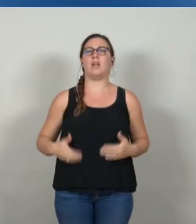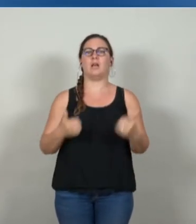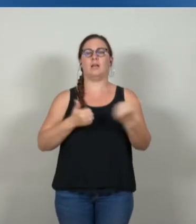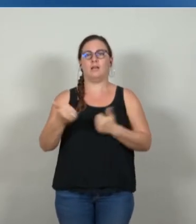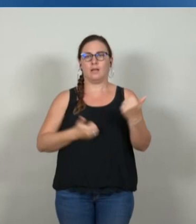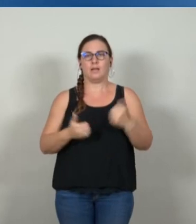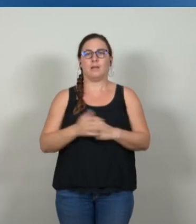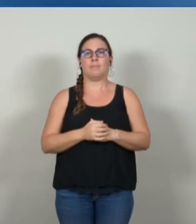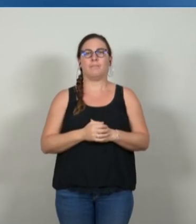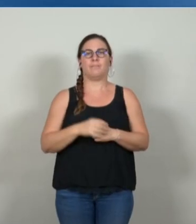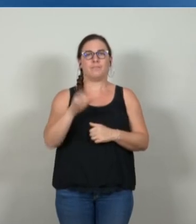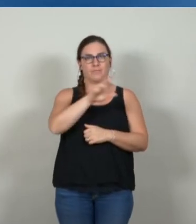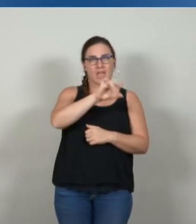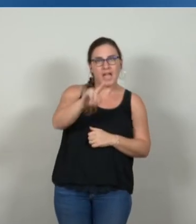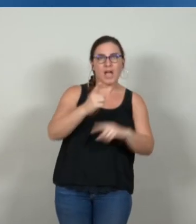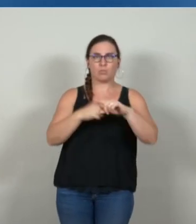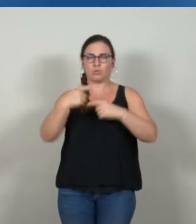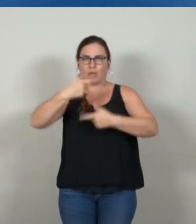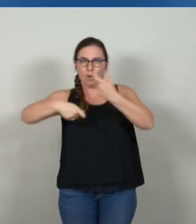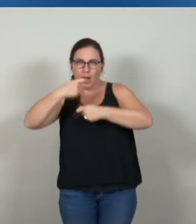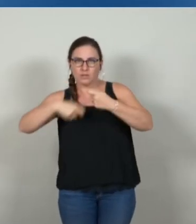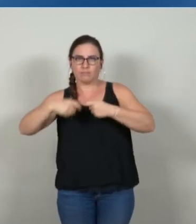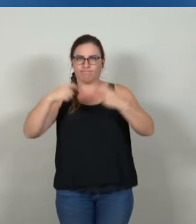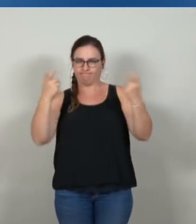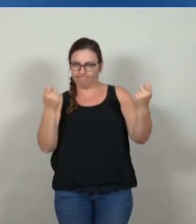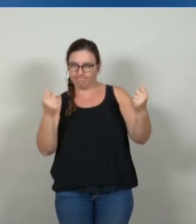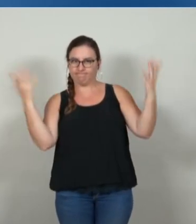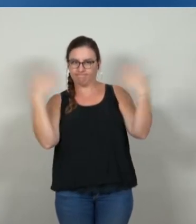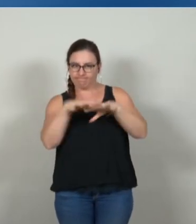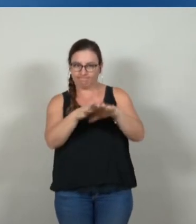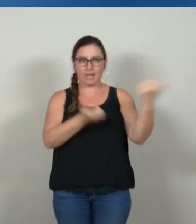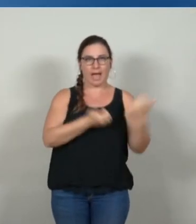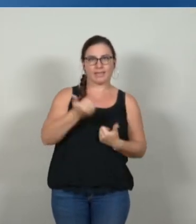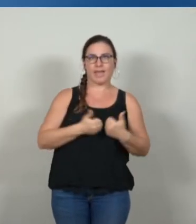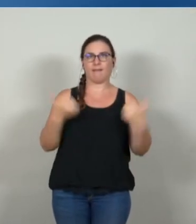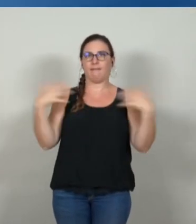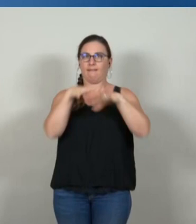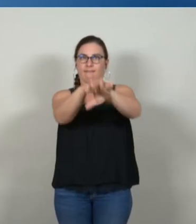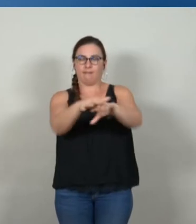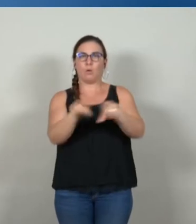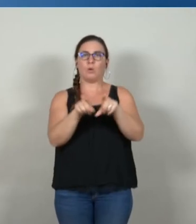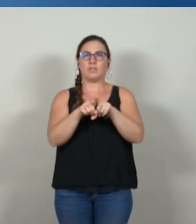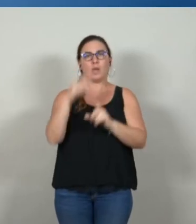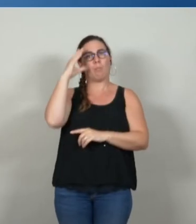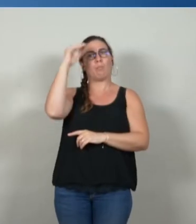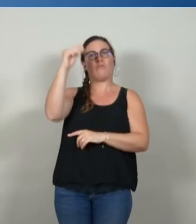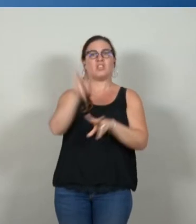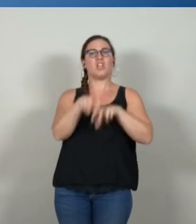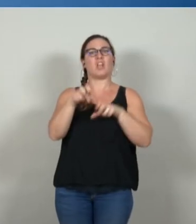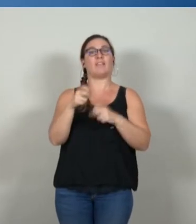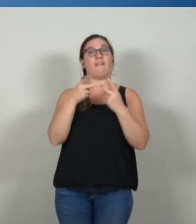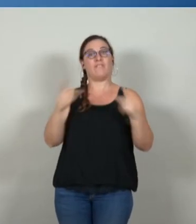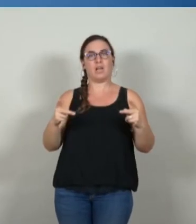location des ressources humaines et financières nécessaires la coordination inter-service et la montée en compétences des jardinières et des jardiniers de la ville